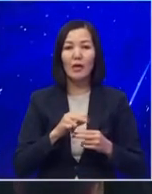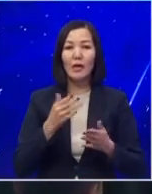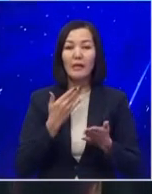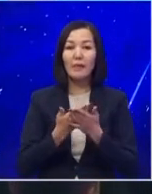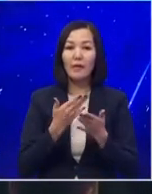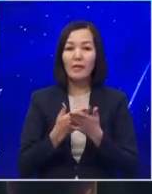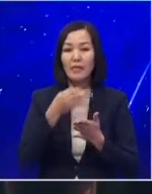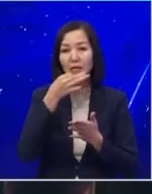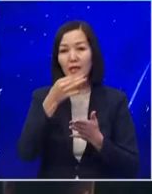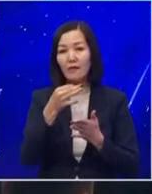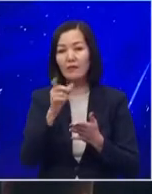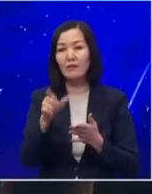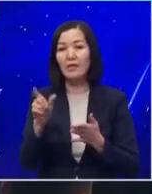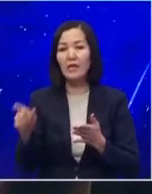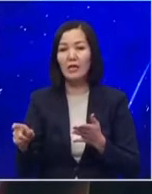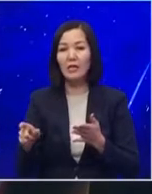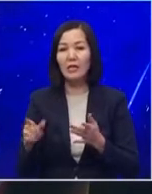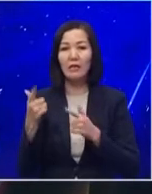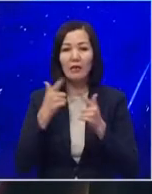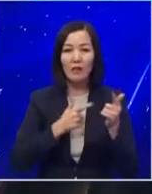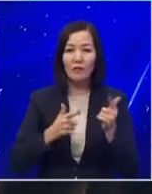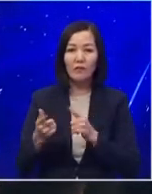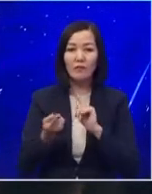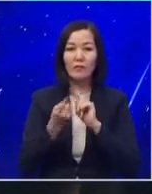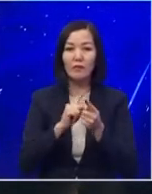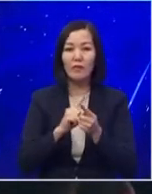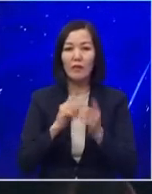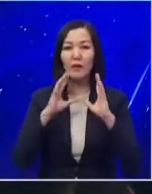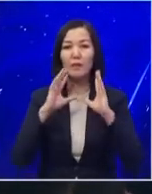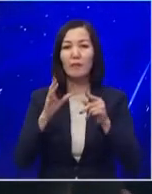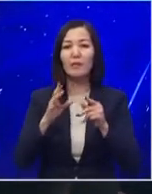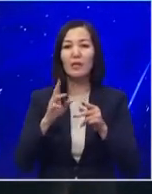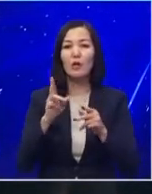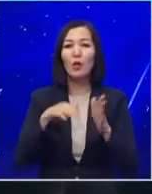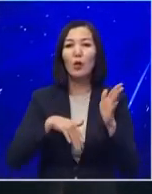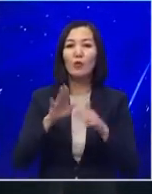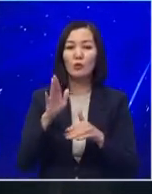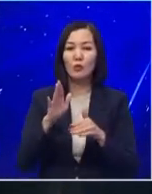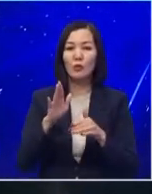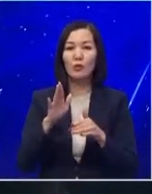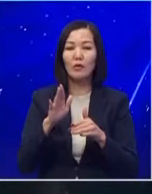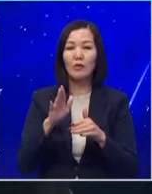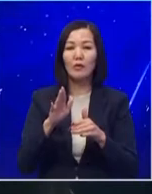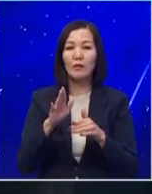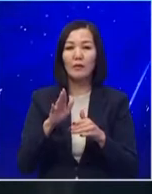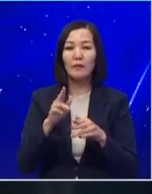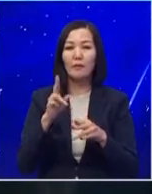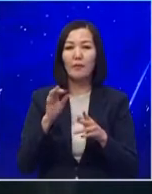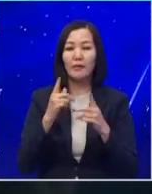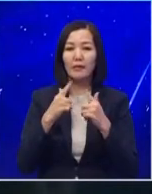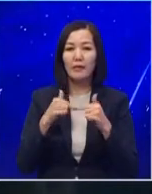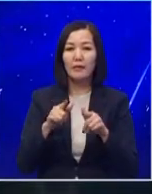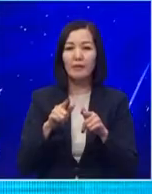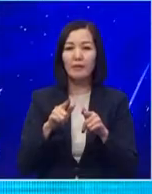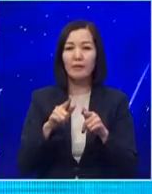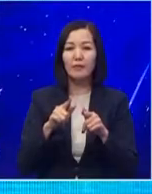ответственности граждан и готовности менять мир к лучшему по данным организации объединенных наций